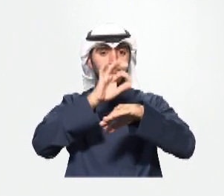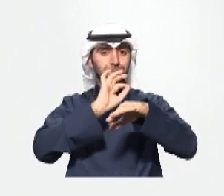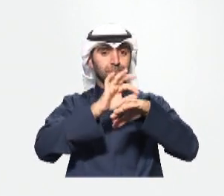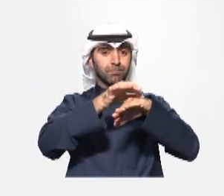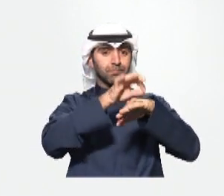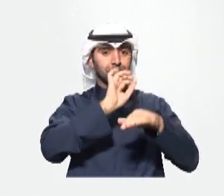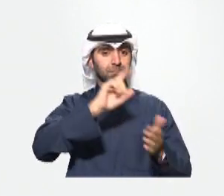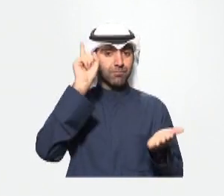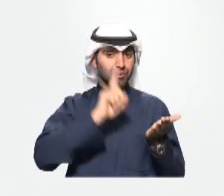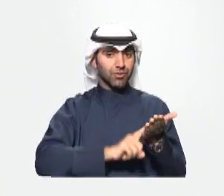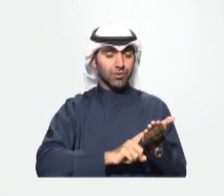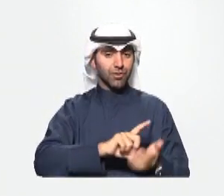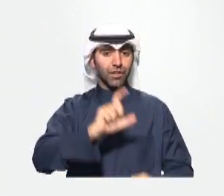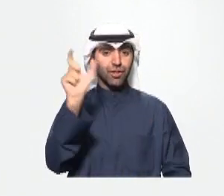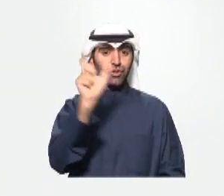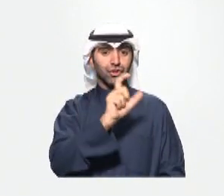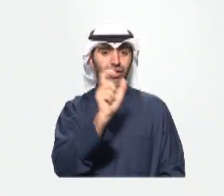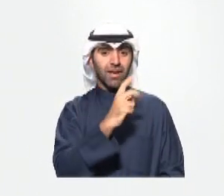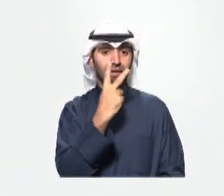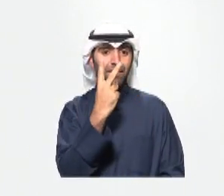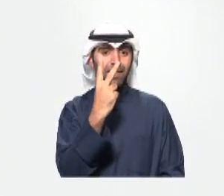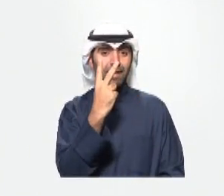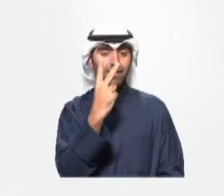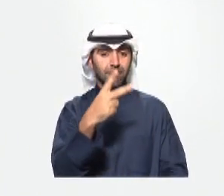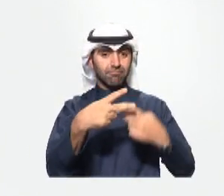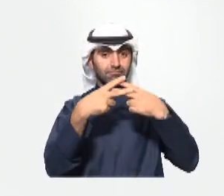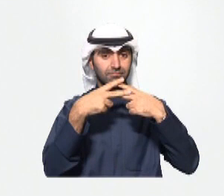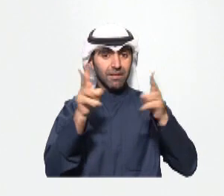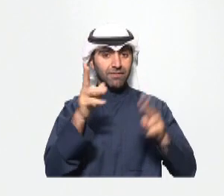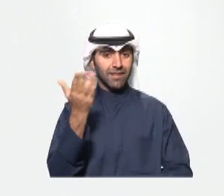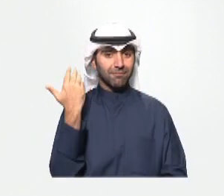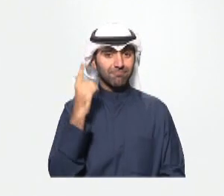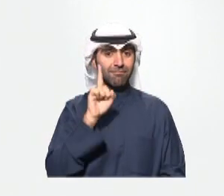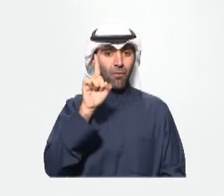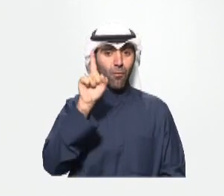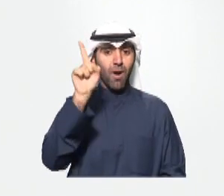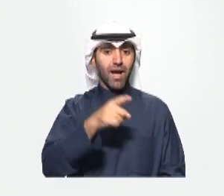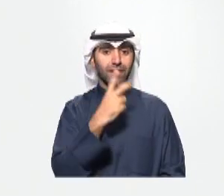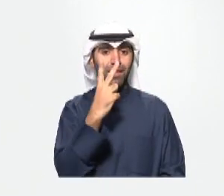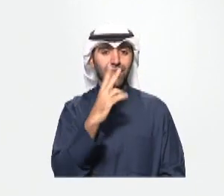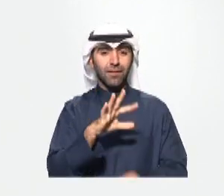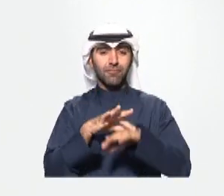فبراير الجاري وحتى اليوم تم تسجيل